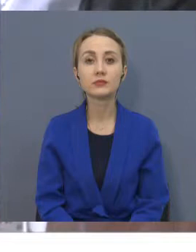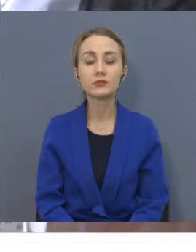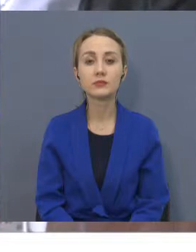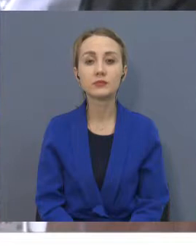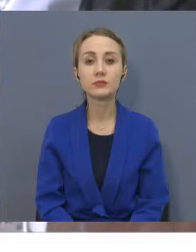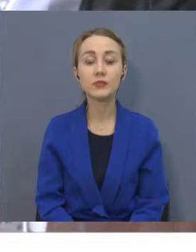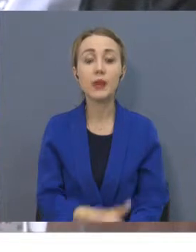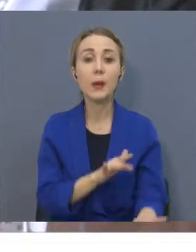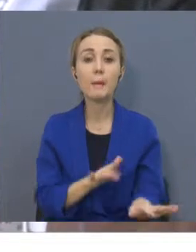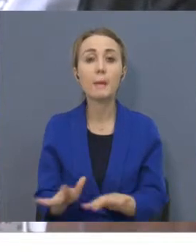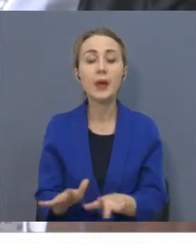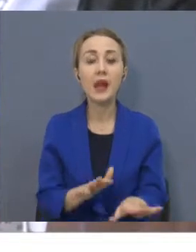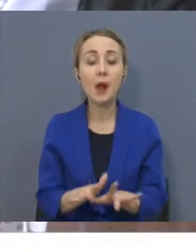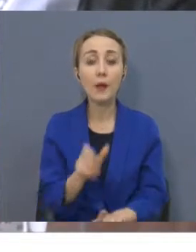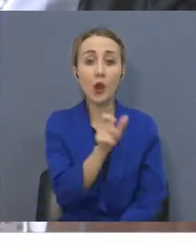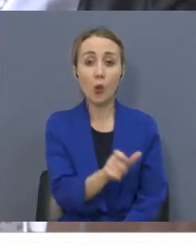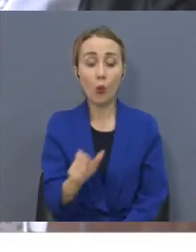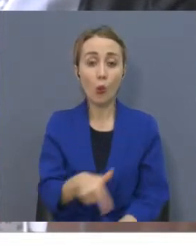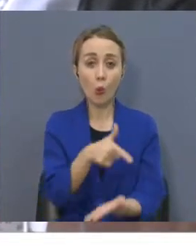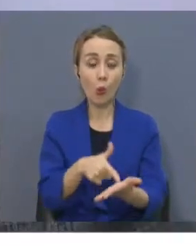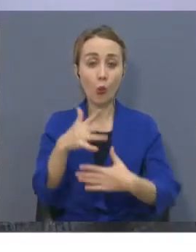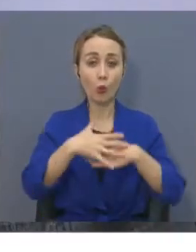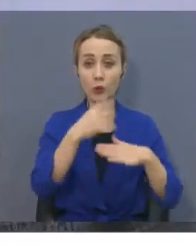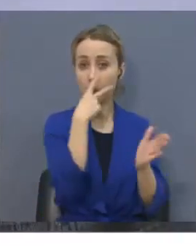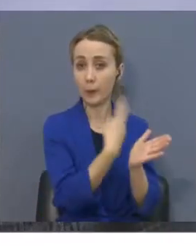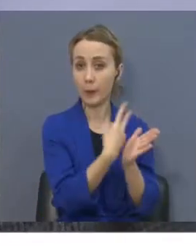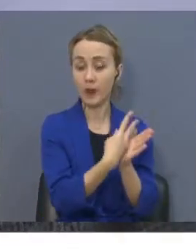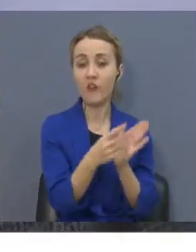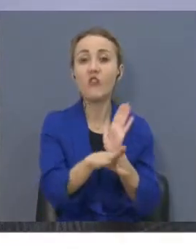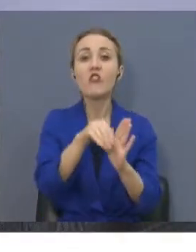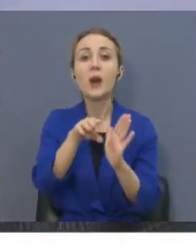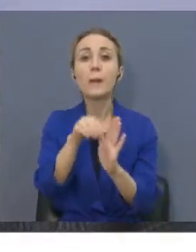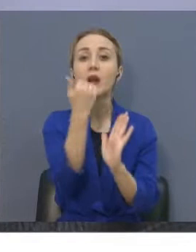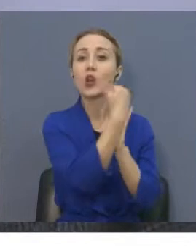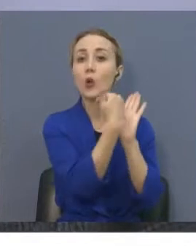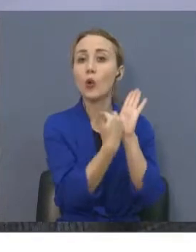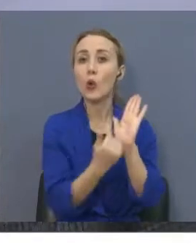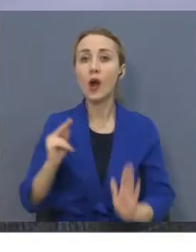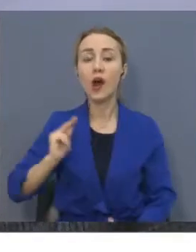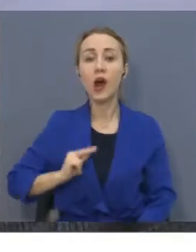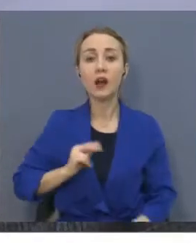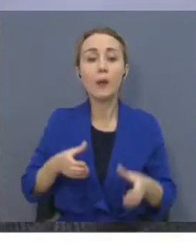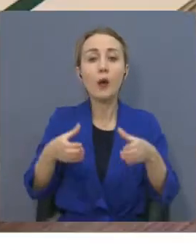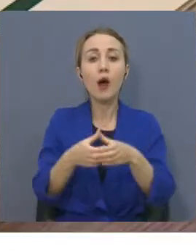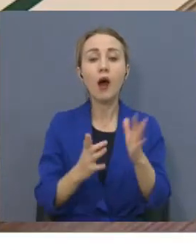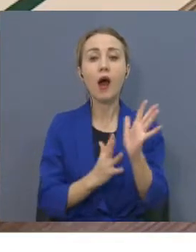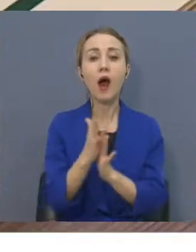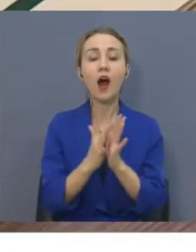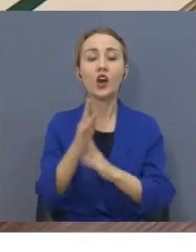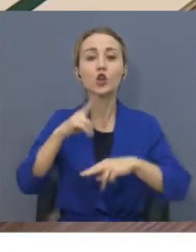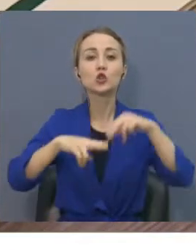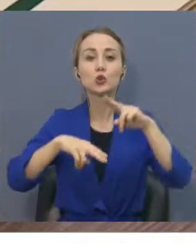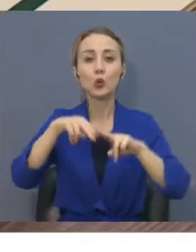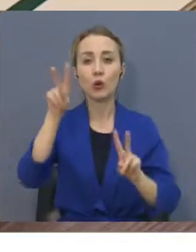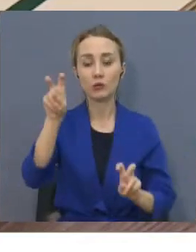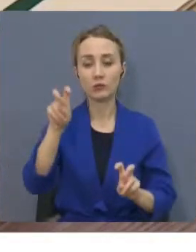В ходе мероприятия партийцами в Кокшетау представили предвыборную программу работникам товарищества «Агрострой». С